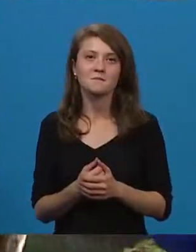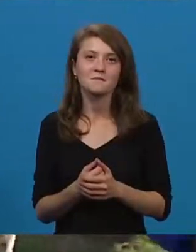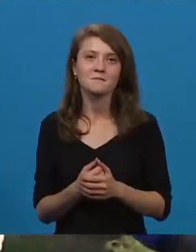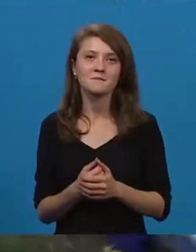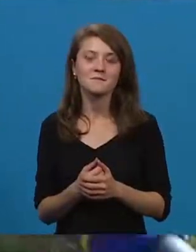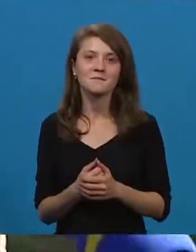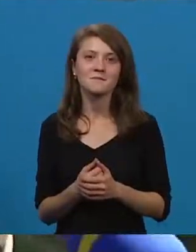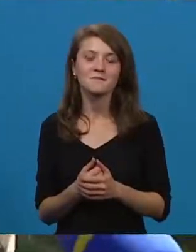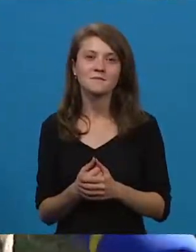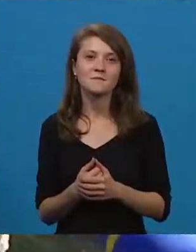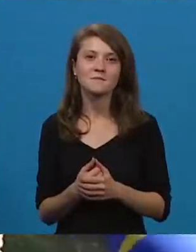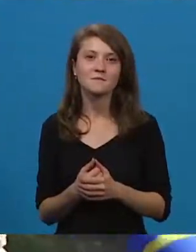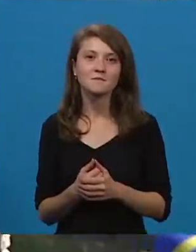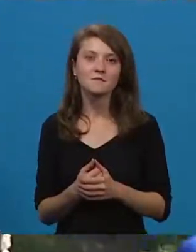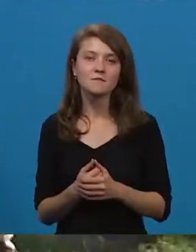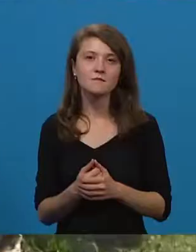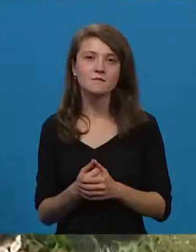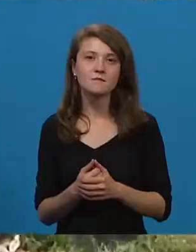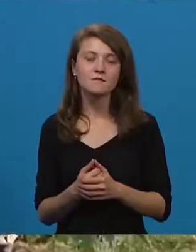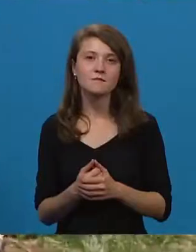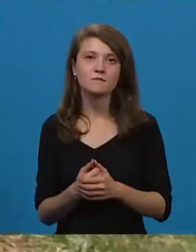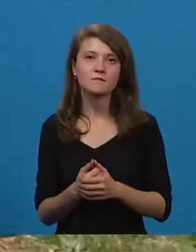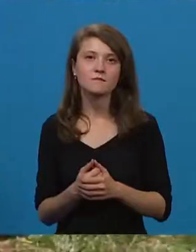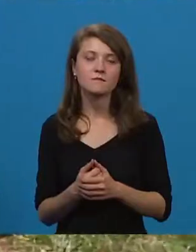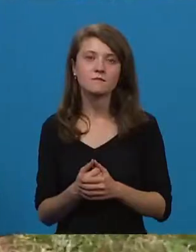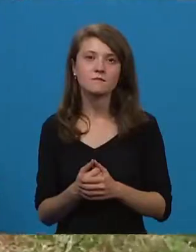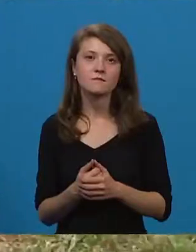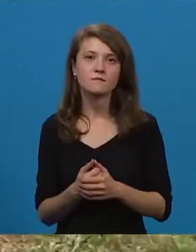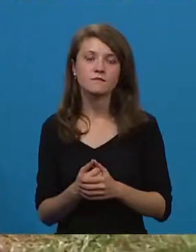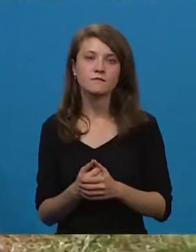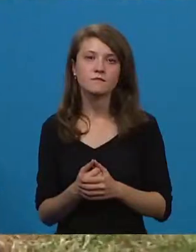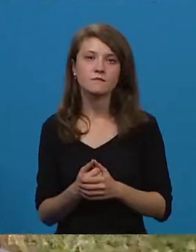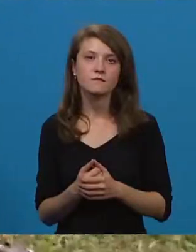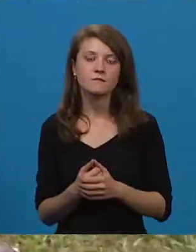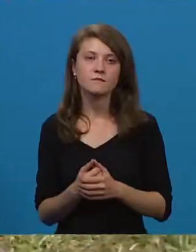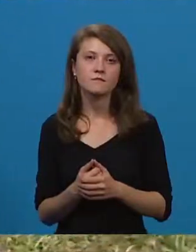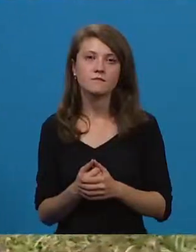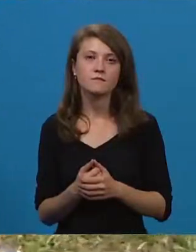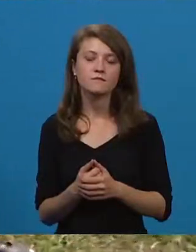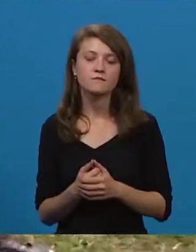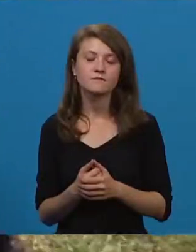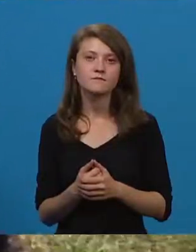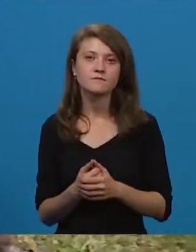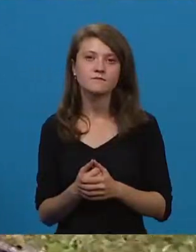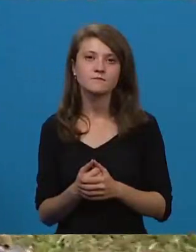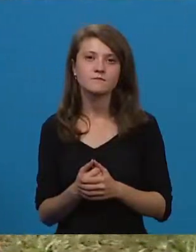Задає 502, 503, кольцо, 504, 505. Вперед, смотри. Купа, есть купа.